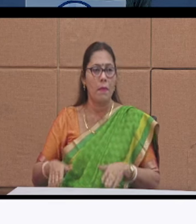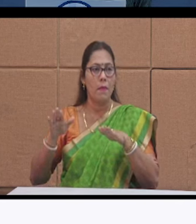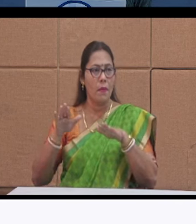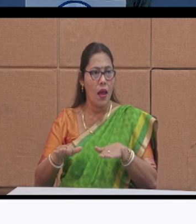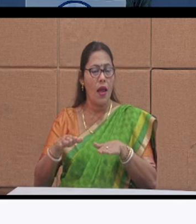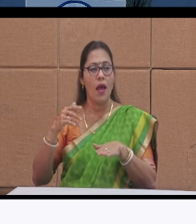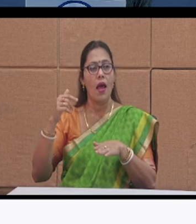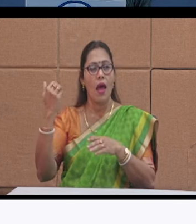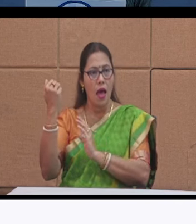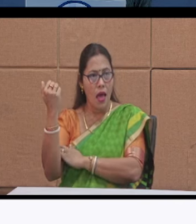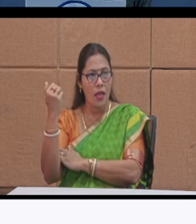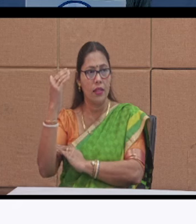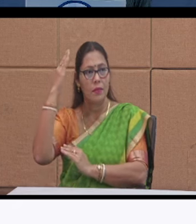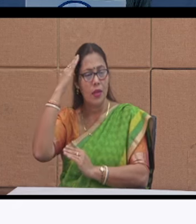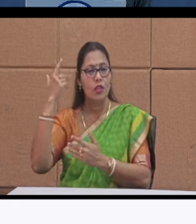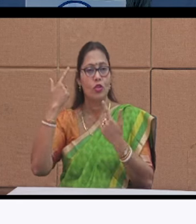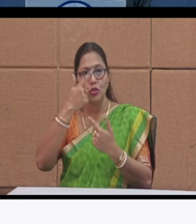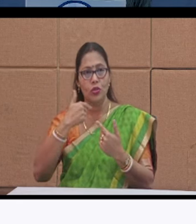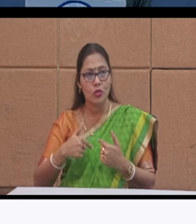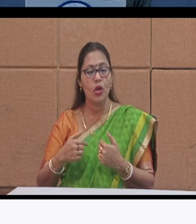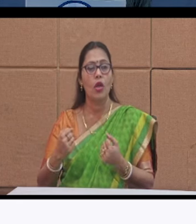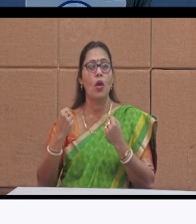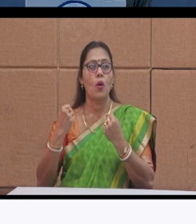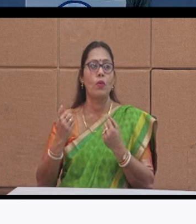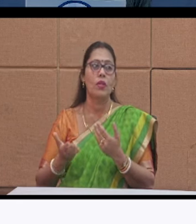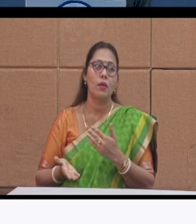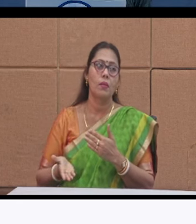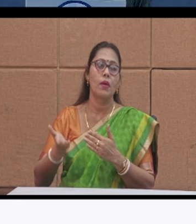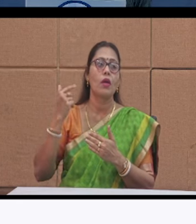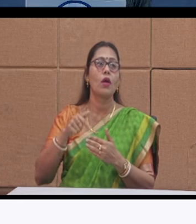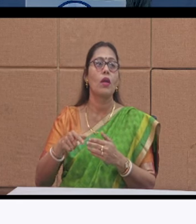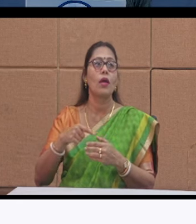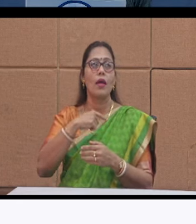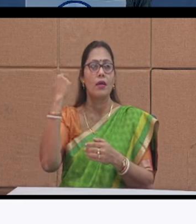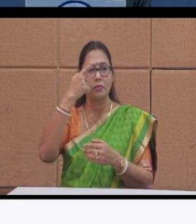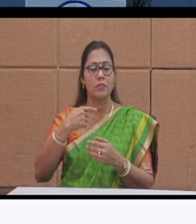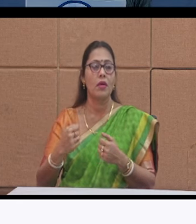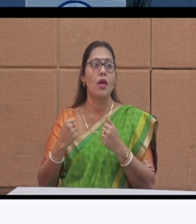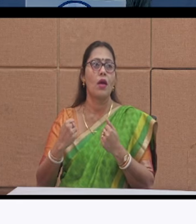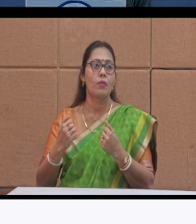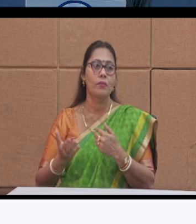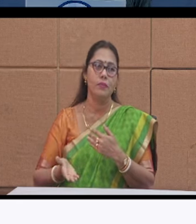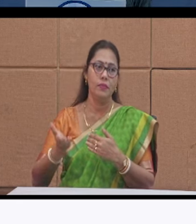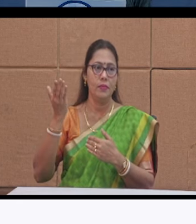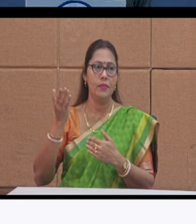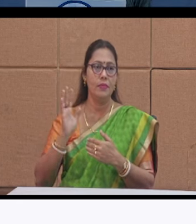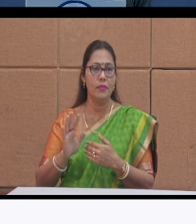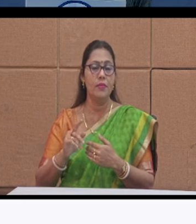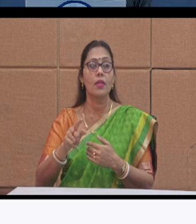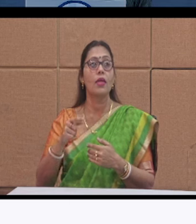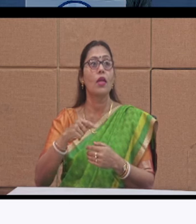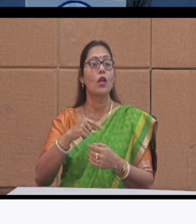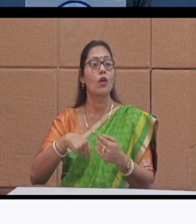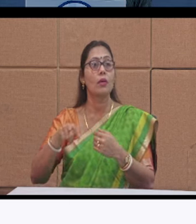হাতে মাথায় শরীরের ভেতর নানা জায়গায় চলে গেছে যেই পৌঁছে